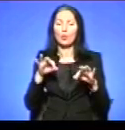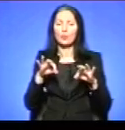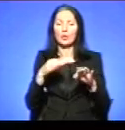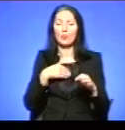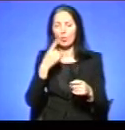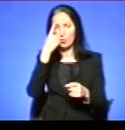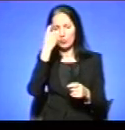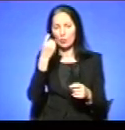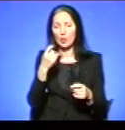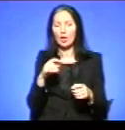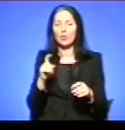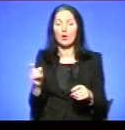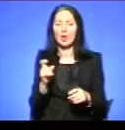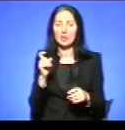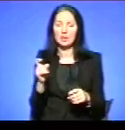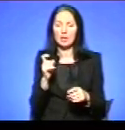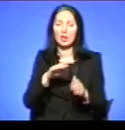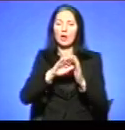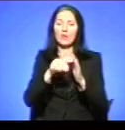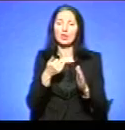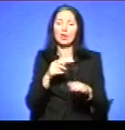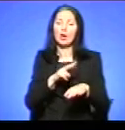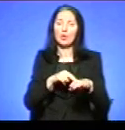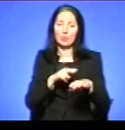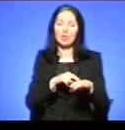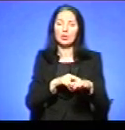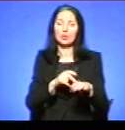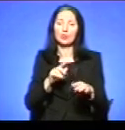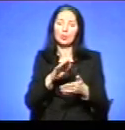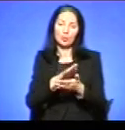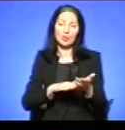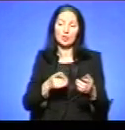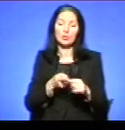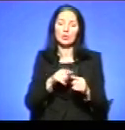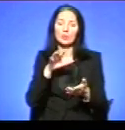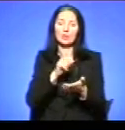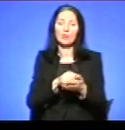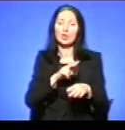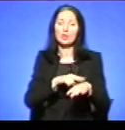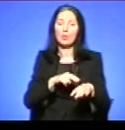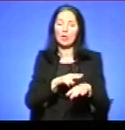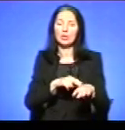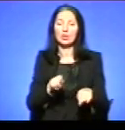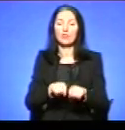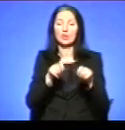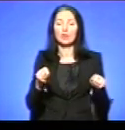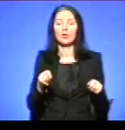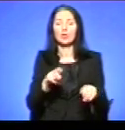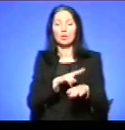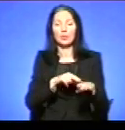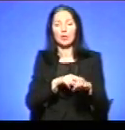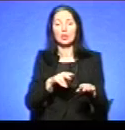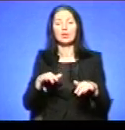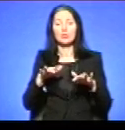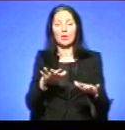про це власника і викликаємо слідчу оперативну групу. Далі цим всім займається слідчий і відкривається кримінальне провадження, так як це є